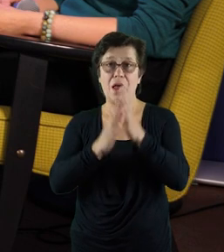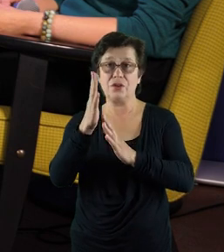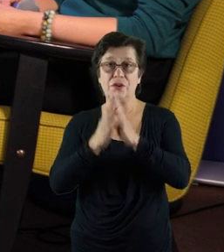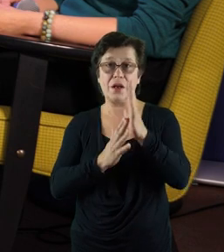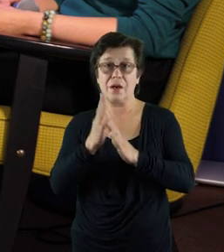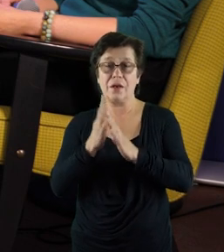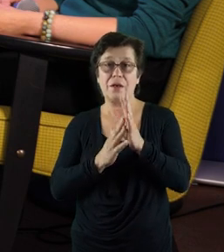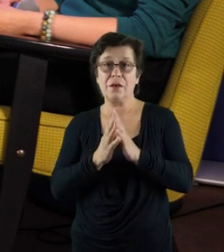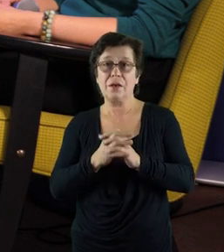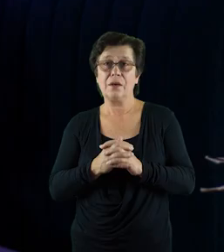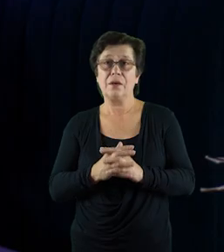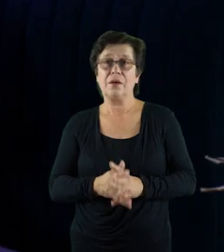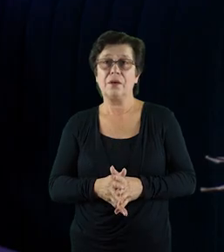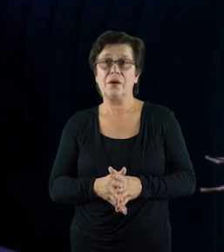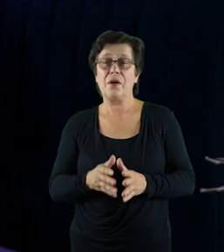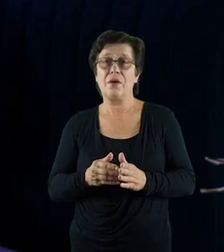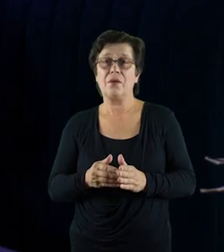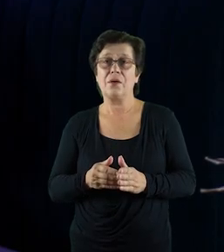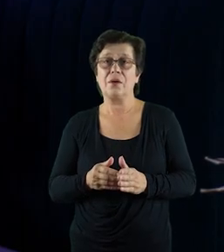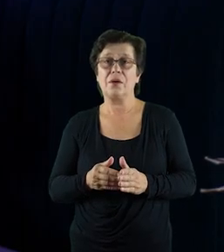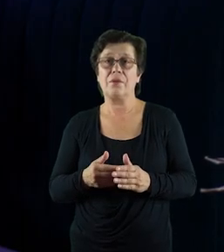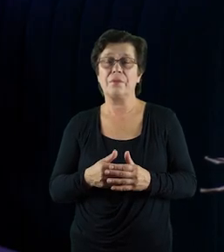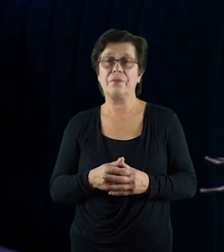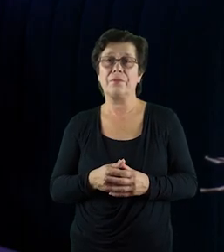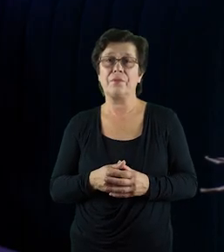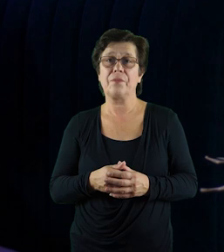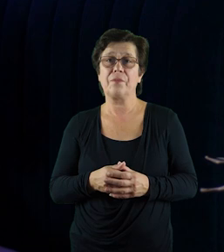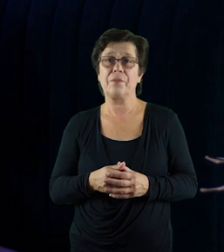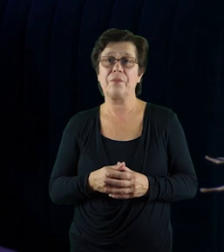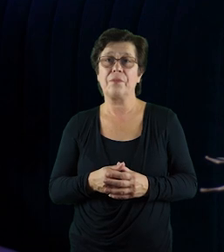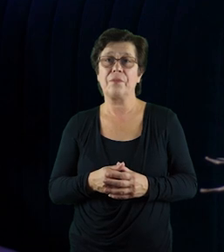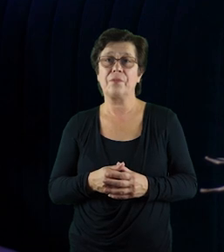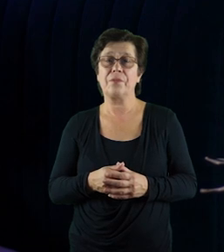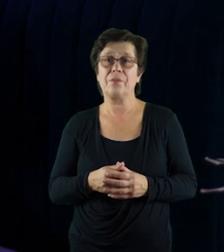wyszły moim zdaniem spod pióra właśnie Juliana Przybosia.